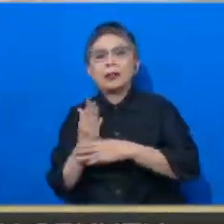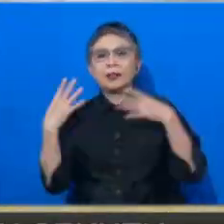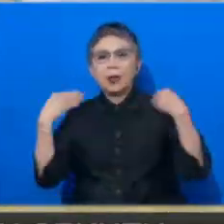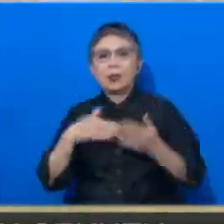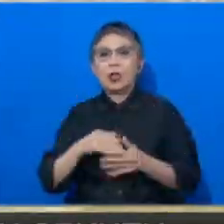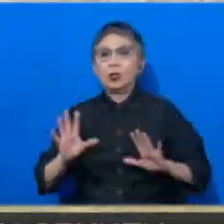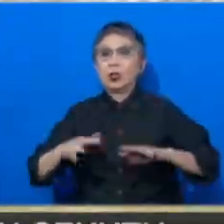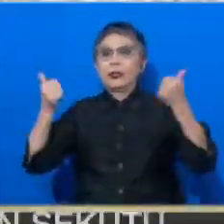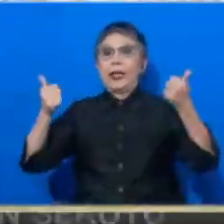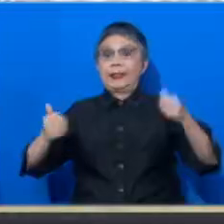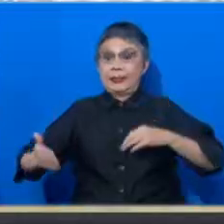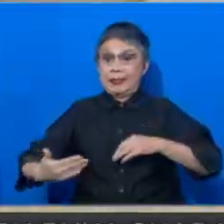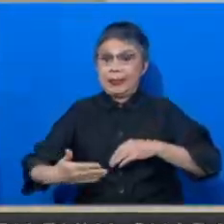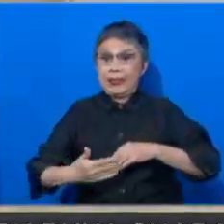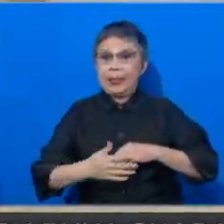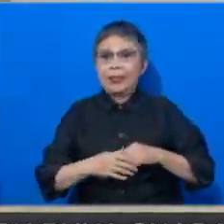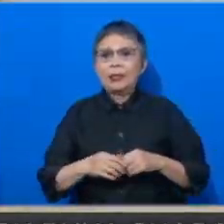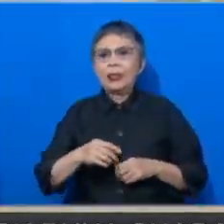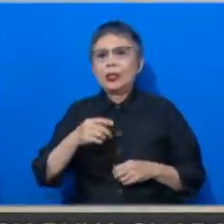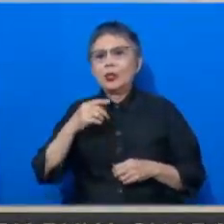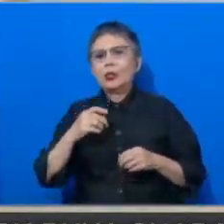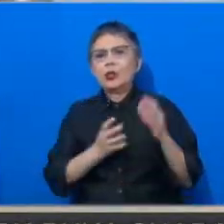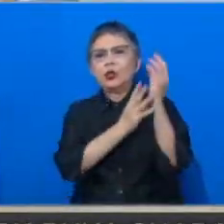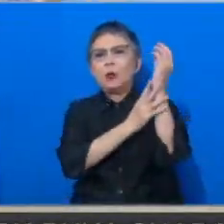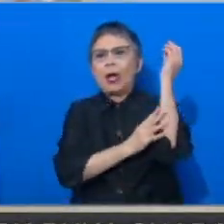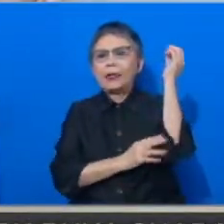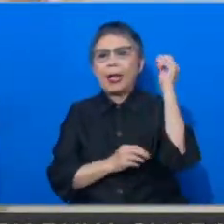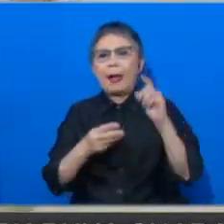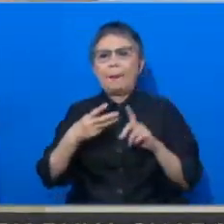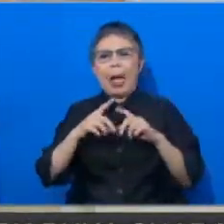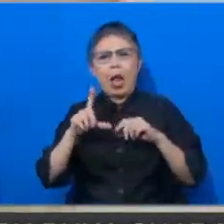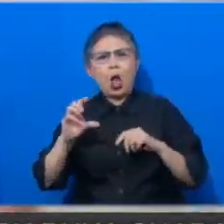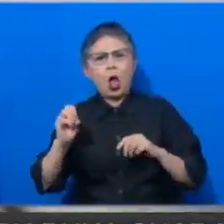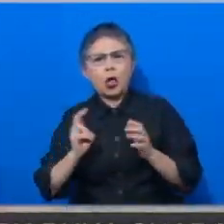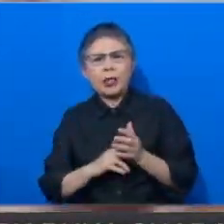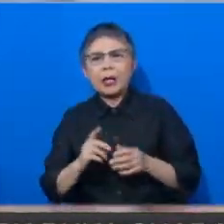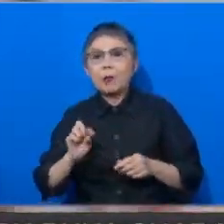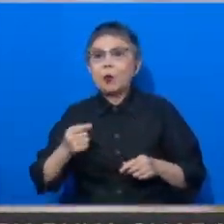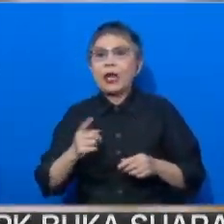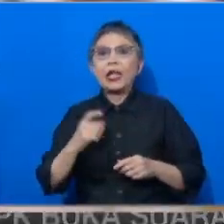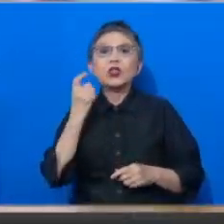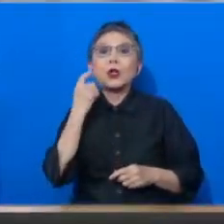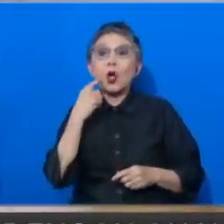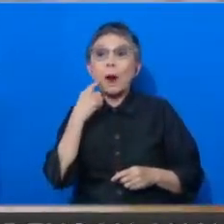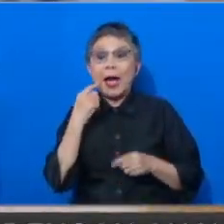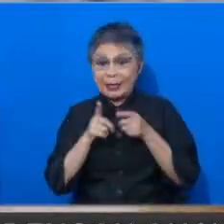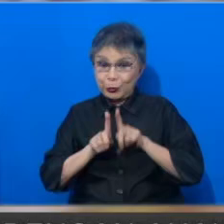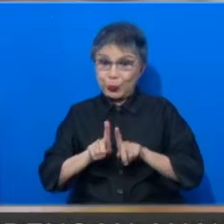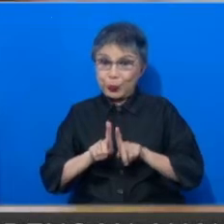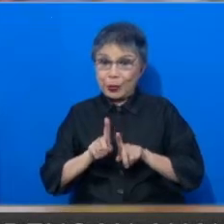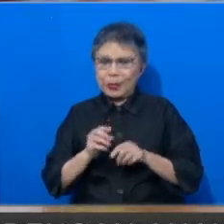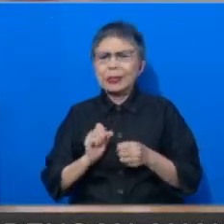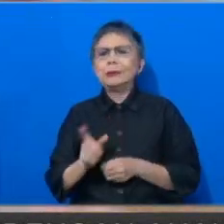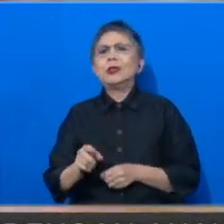sukses budidaya ikan hias jenis Sumatera Glowfish Balloon. Berawal dari coba-coba budidaya dua pasang ikan yang dibeli